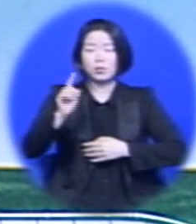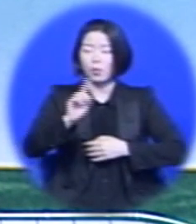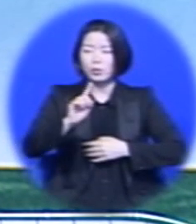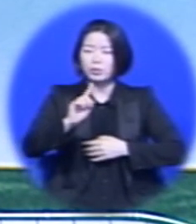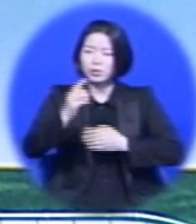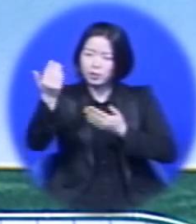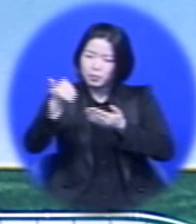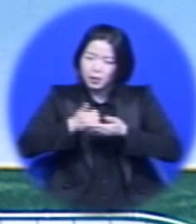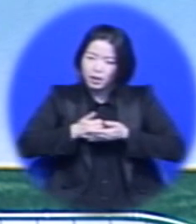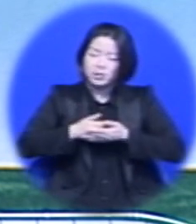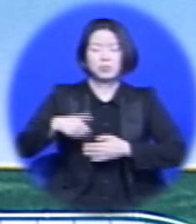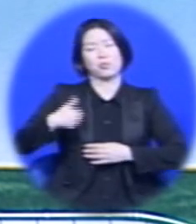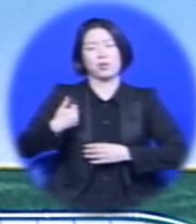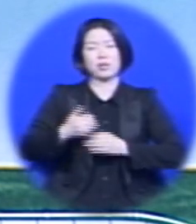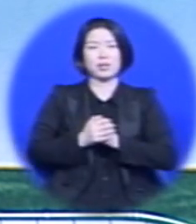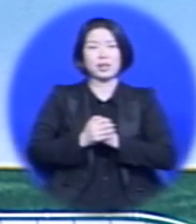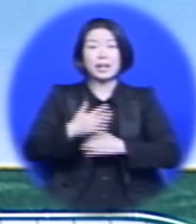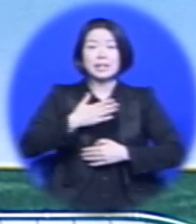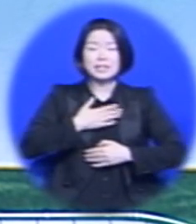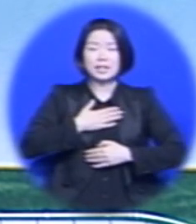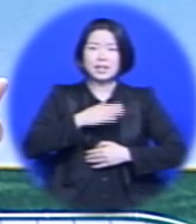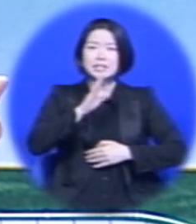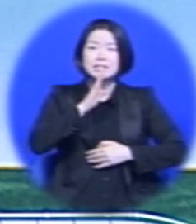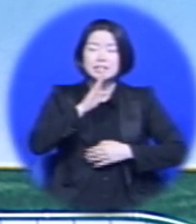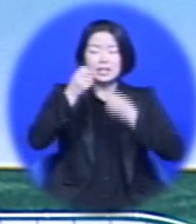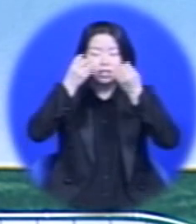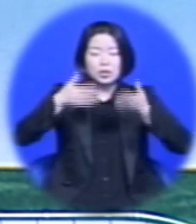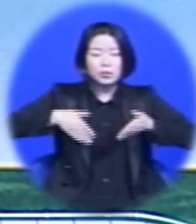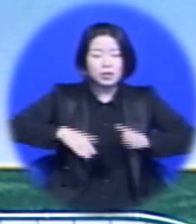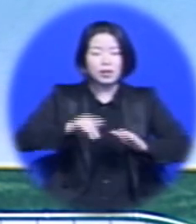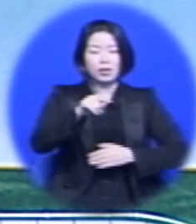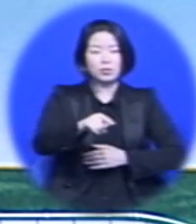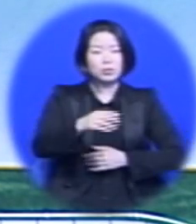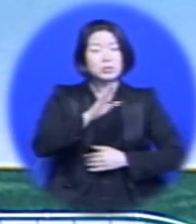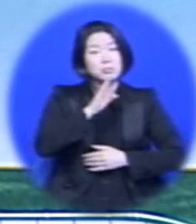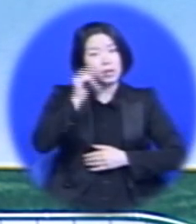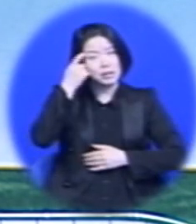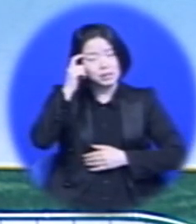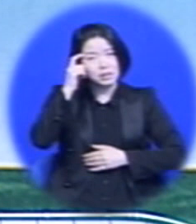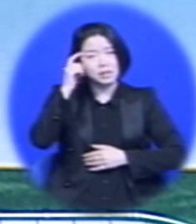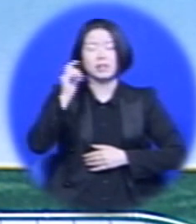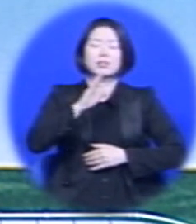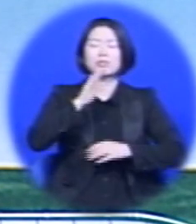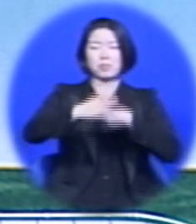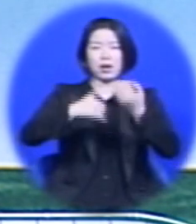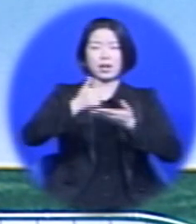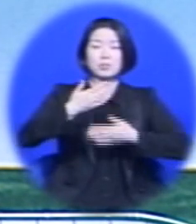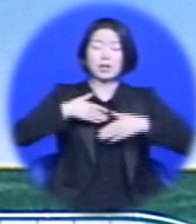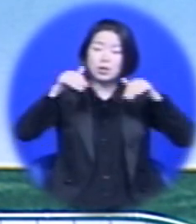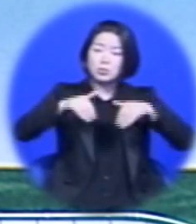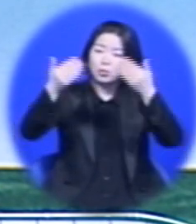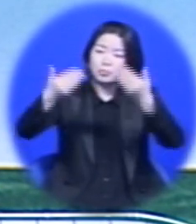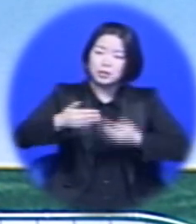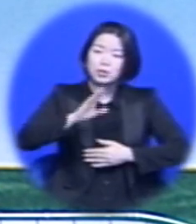될지 몰랐어 저는 제가 진짜 거듭난 것이 맞는지 정말 하나님은 나를 종으로 받으신